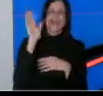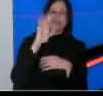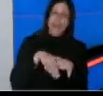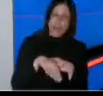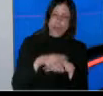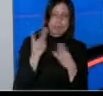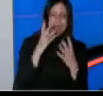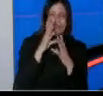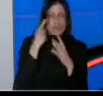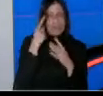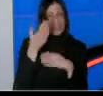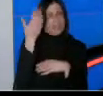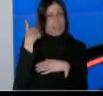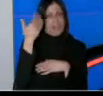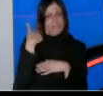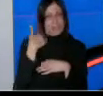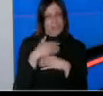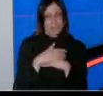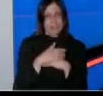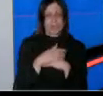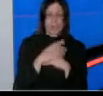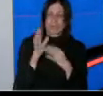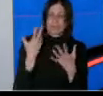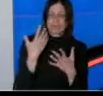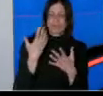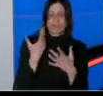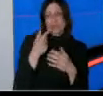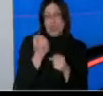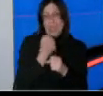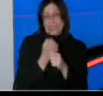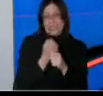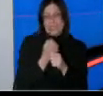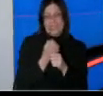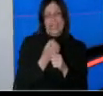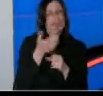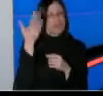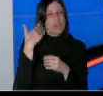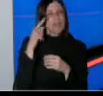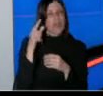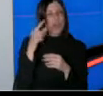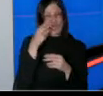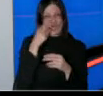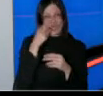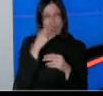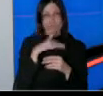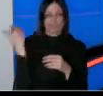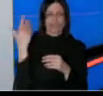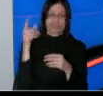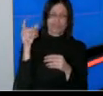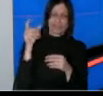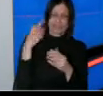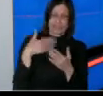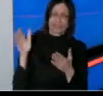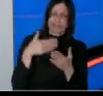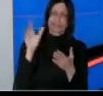מה שידענו בעבר, וכל הפרקטיקה שבה הוא נהג לערוף ראשים. אני חושב שהדבר הזה הוא די אמיתי, זה לא